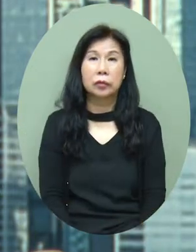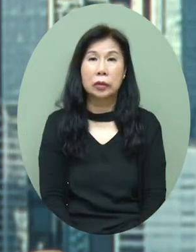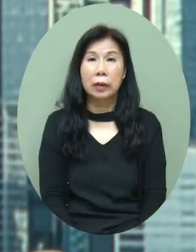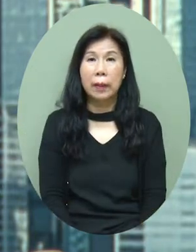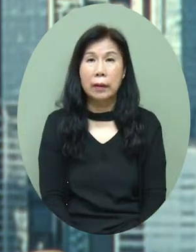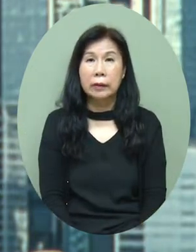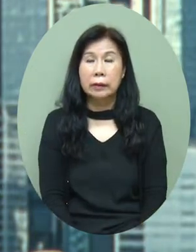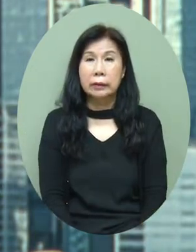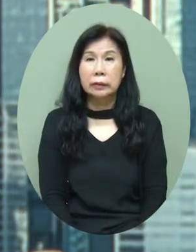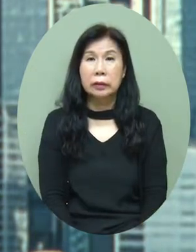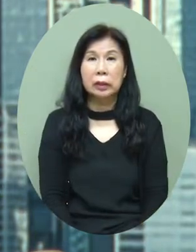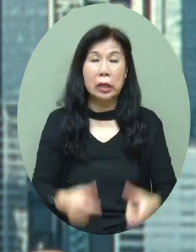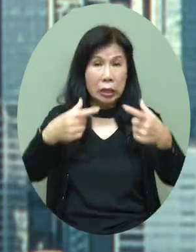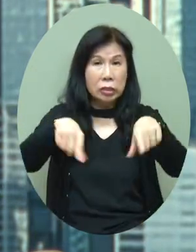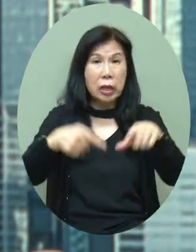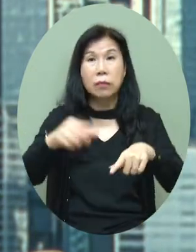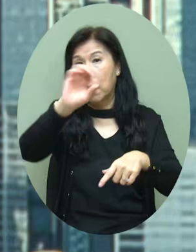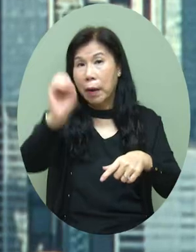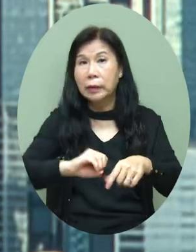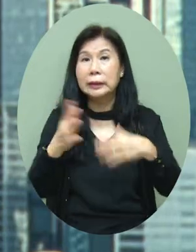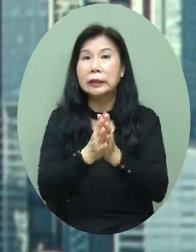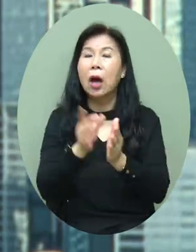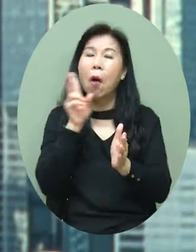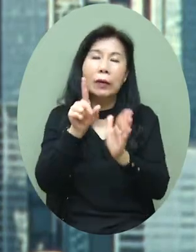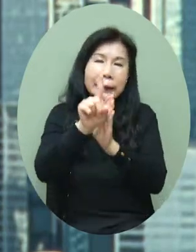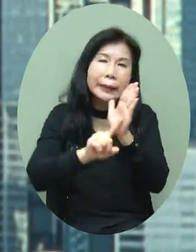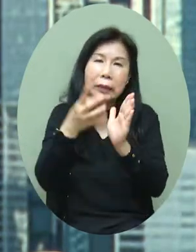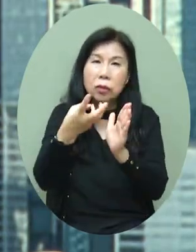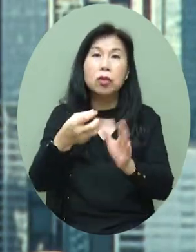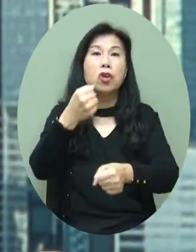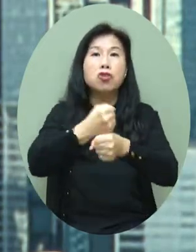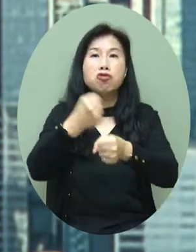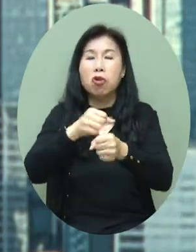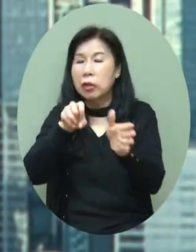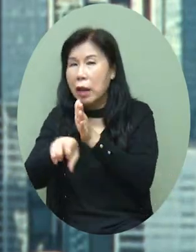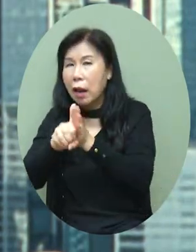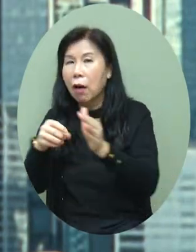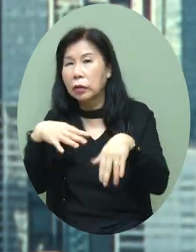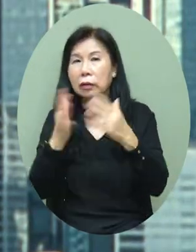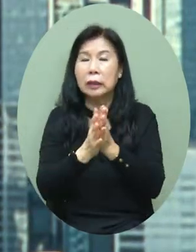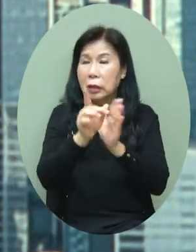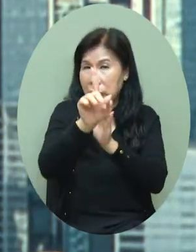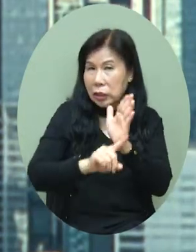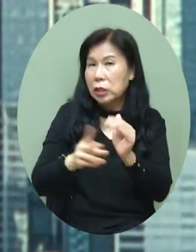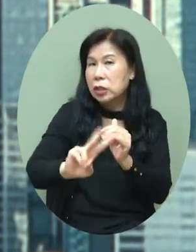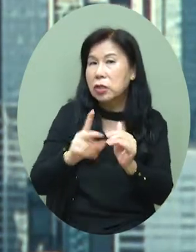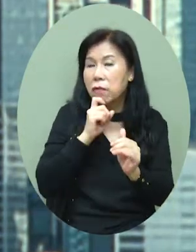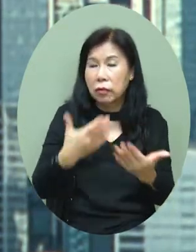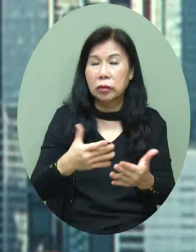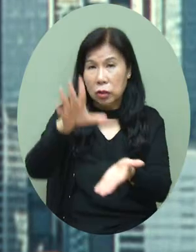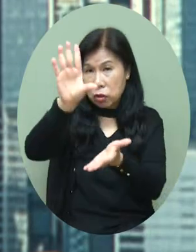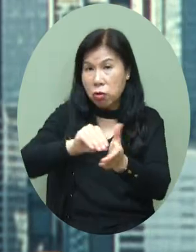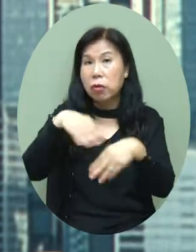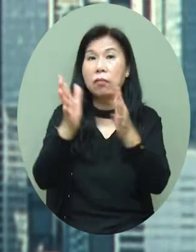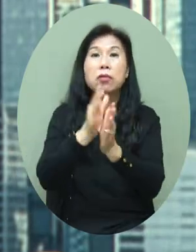嘅失業率啦，有輕微嘅跌幅啦，就業不足率亦都有跌幅啦，但係咧仍然咧整個就